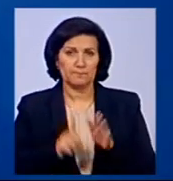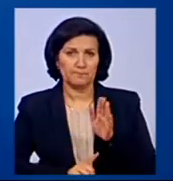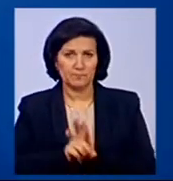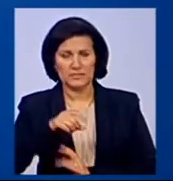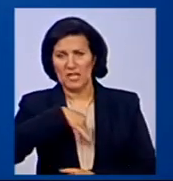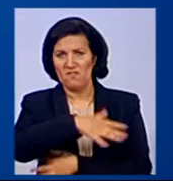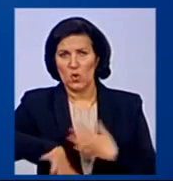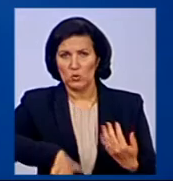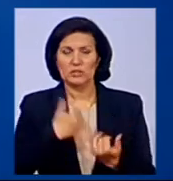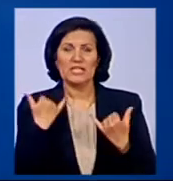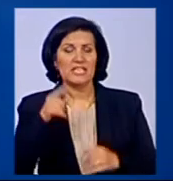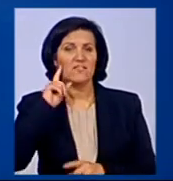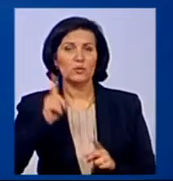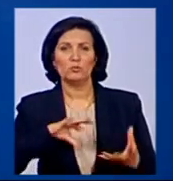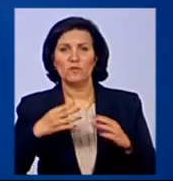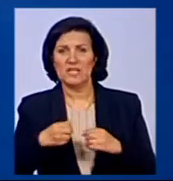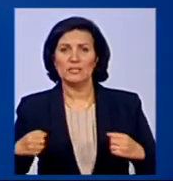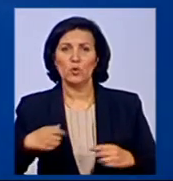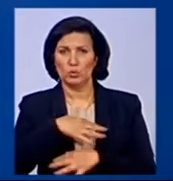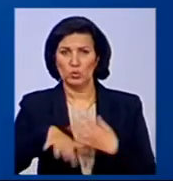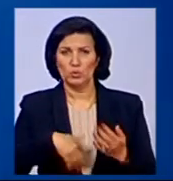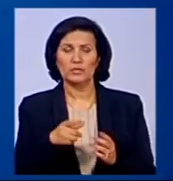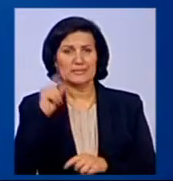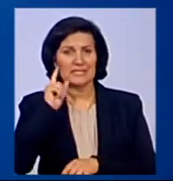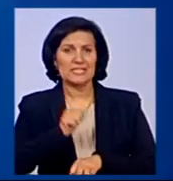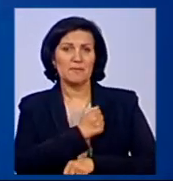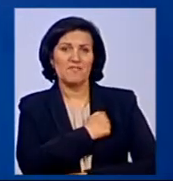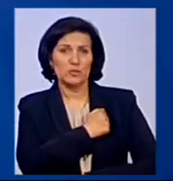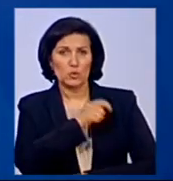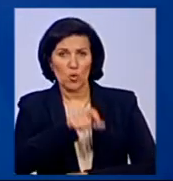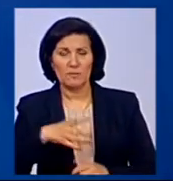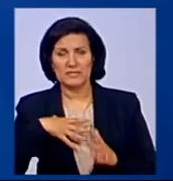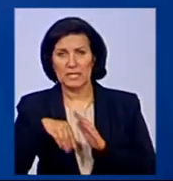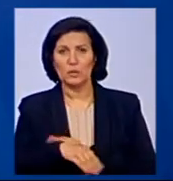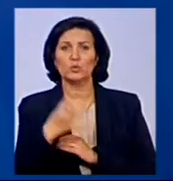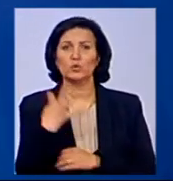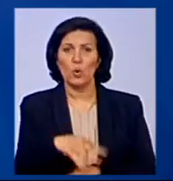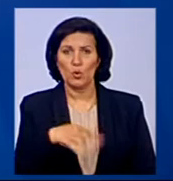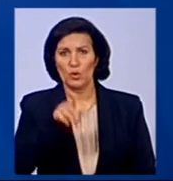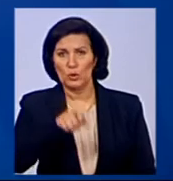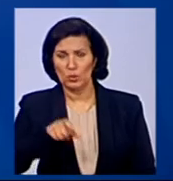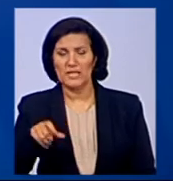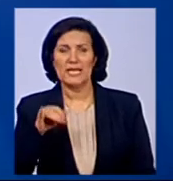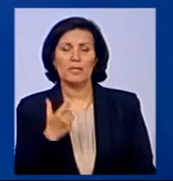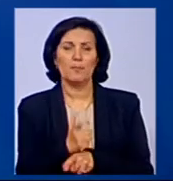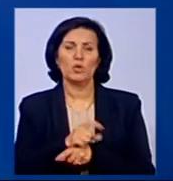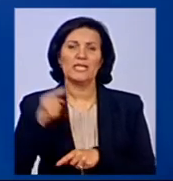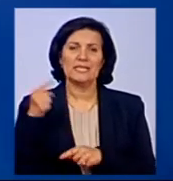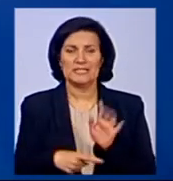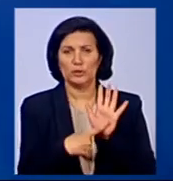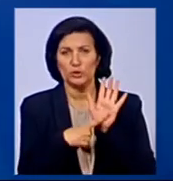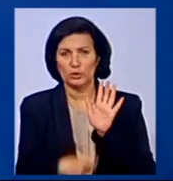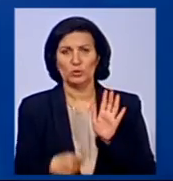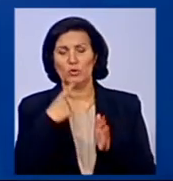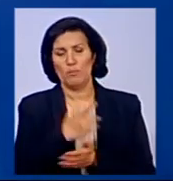розпочалися заворушення. Нині відомо, що внаслідок сутичок з ізраїльськими військовими загинуло щонайменше 40 людей та понад